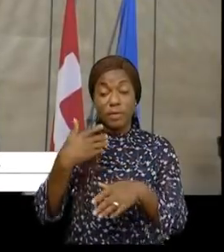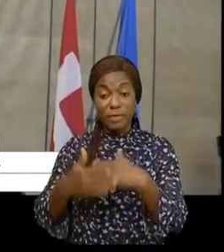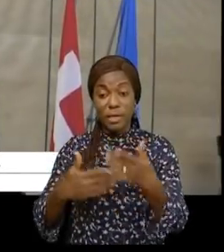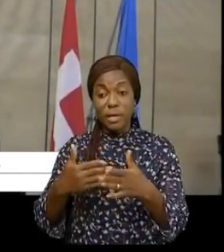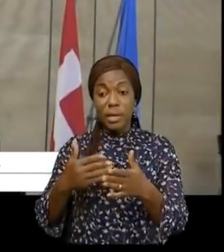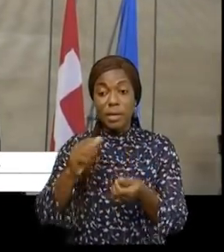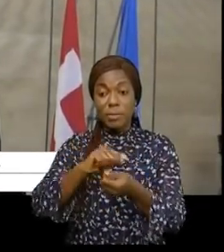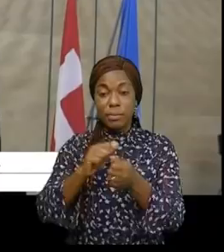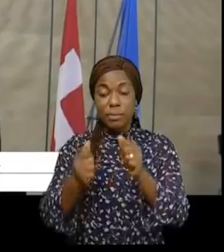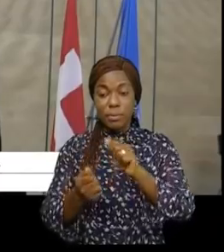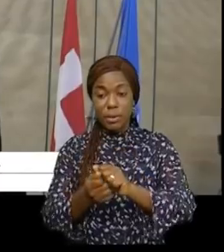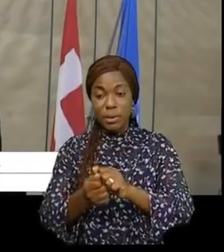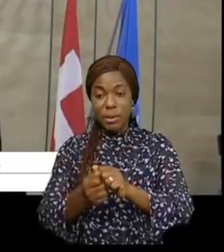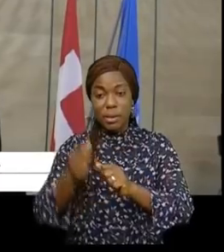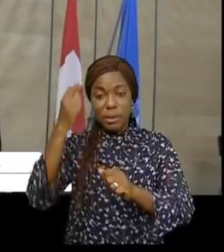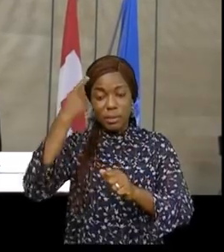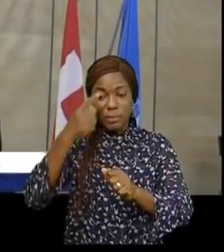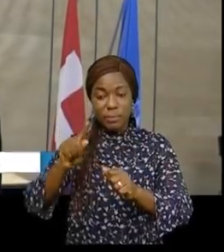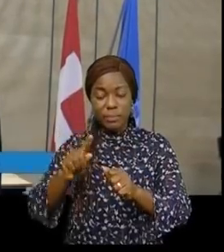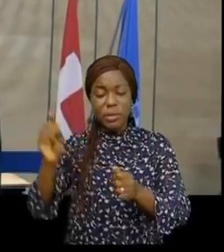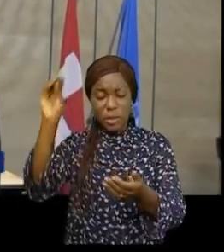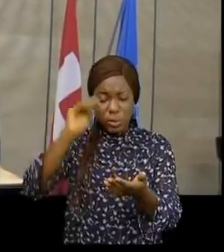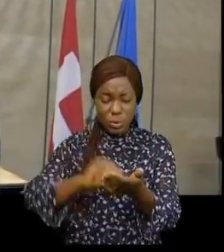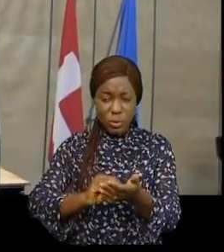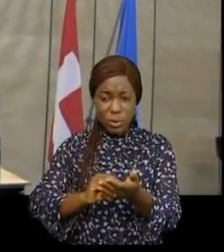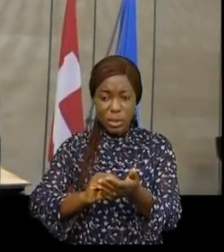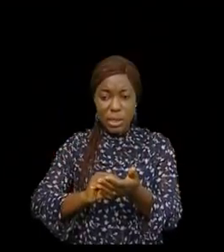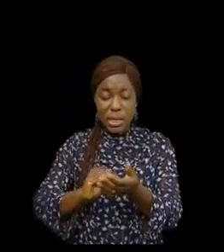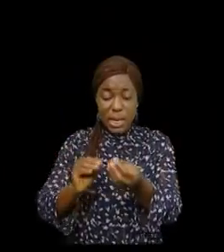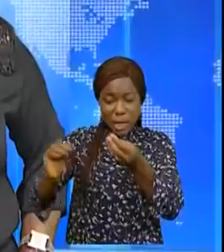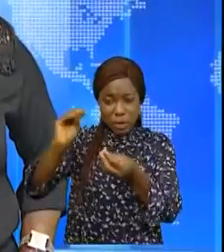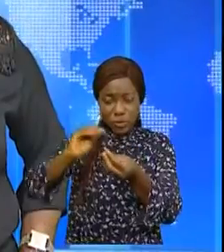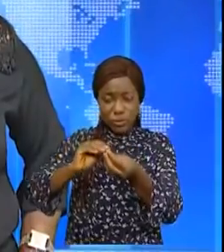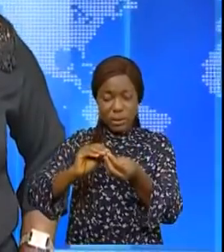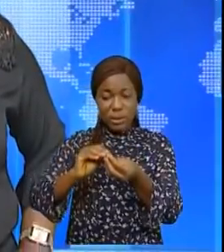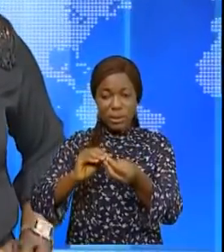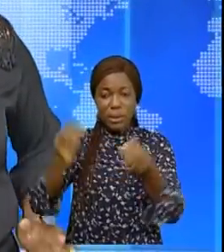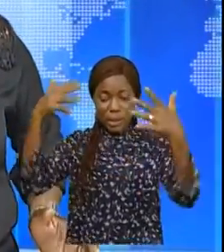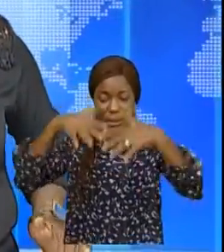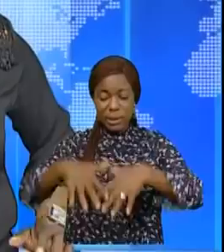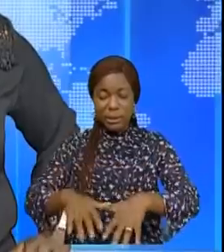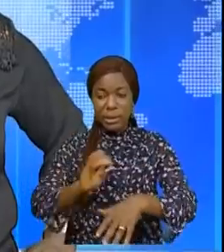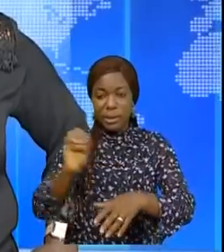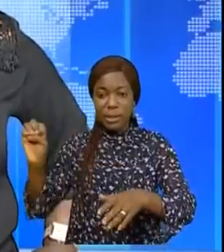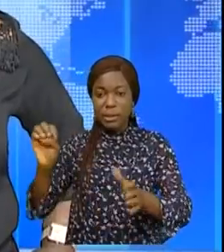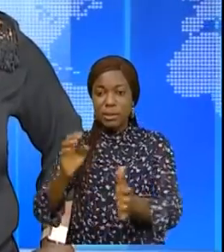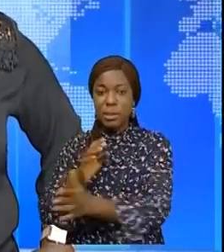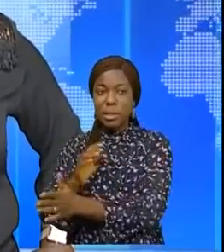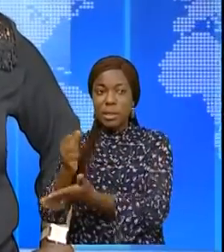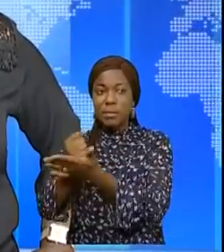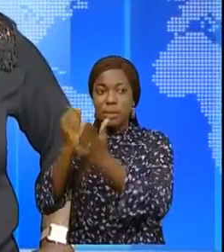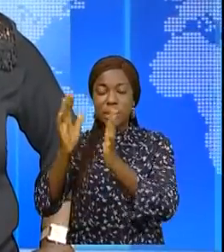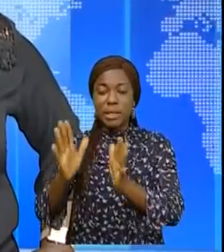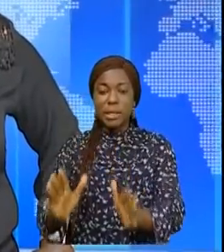cette situation de désastre naturel qui vient encore détériorer. Et l'ambassadeur belge